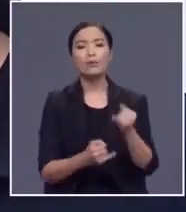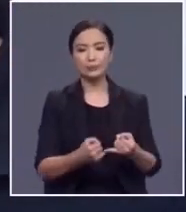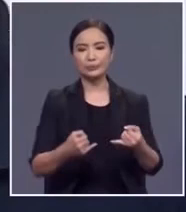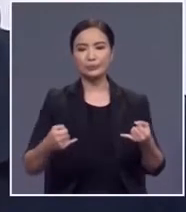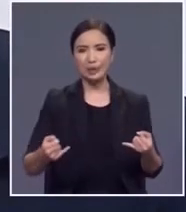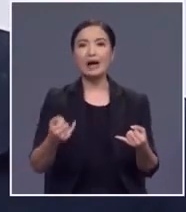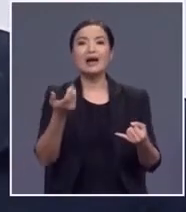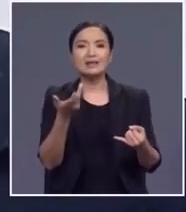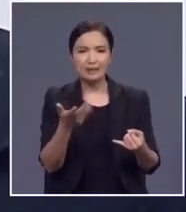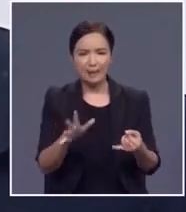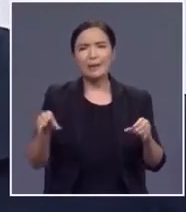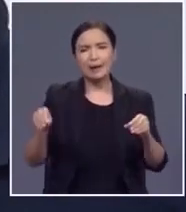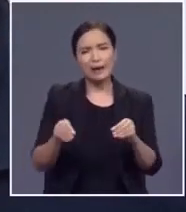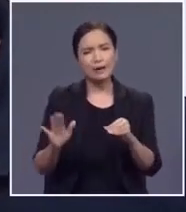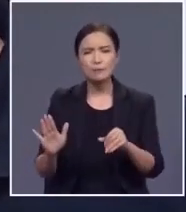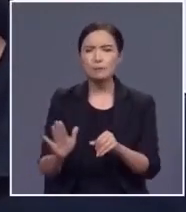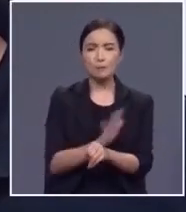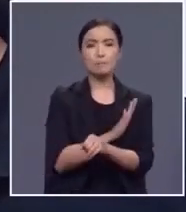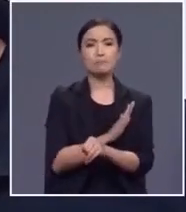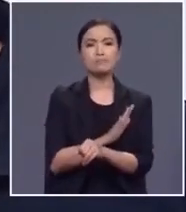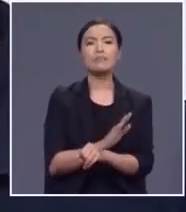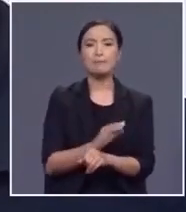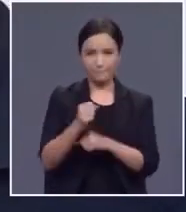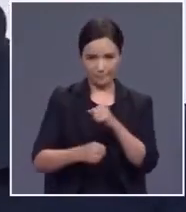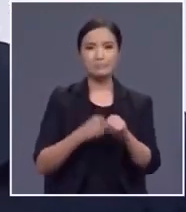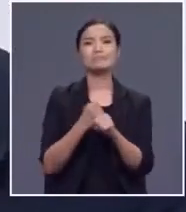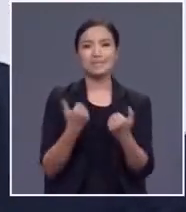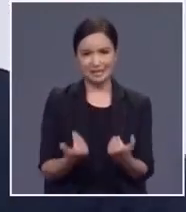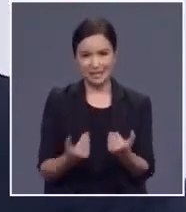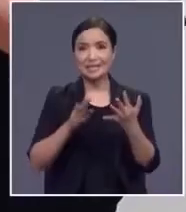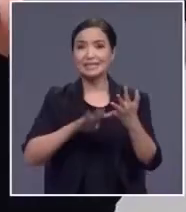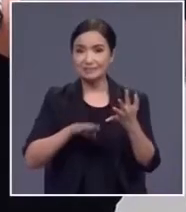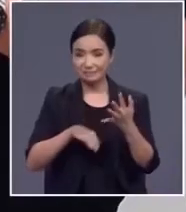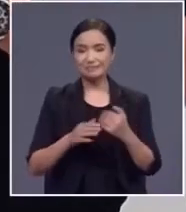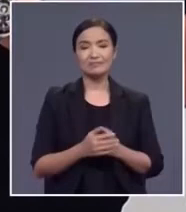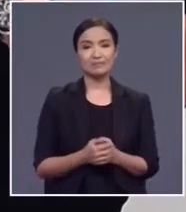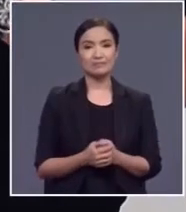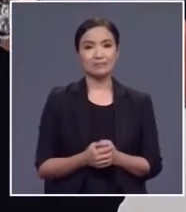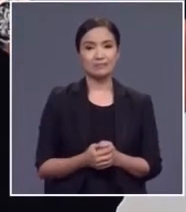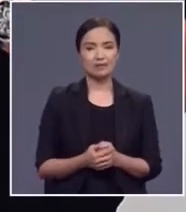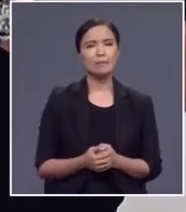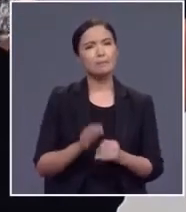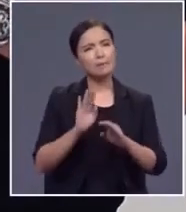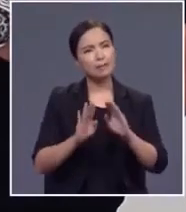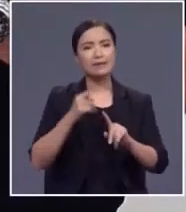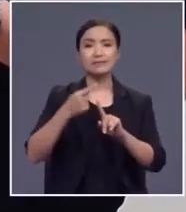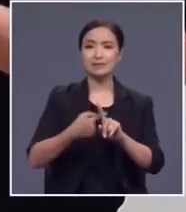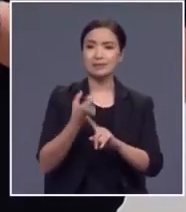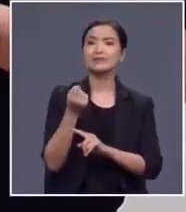สมบูรณ์แบบประมาณสักเมื่อไหร่ ประมาณสิ้นปีนี้นะฮะแต่ว่านัดกันเนี่ยก็คือประมาณไม่เกินเดือนพฤศจิกายน